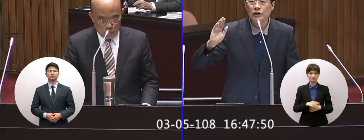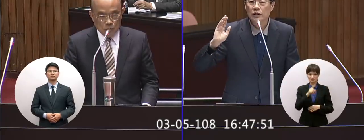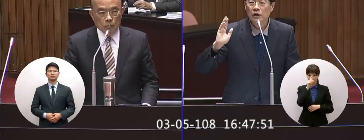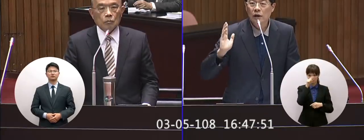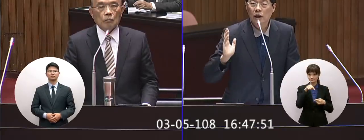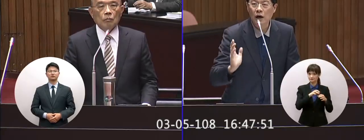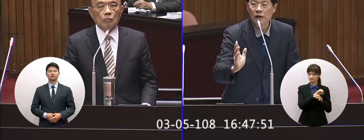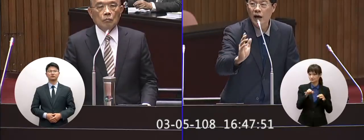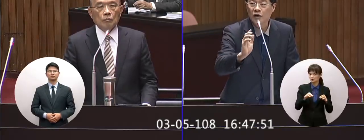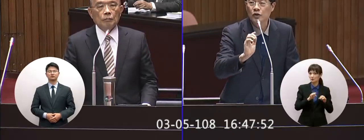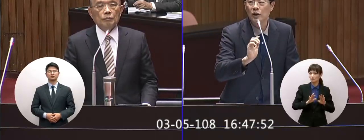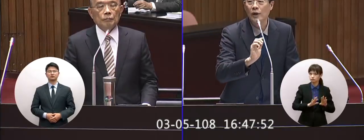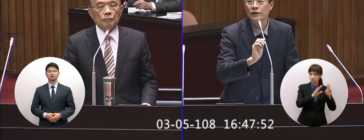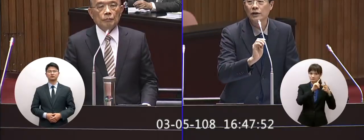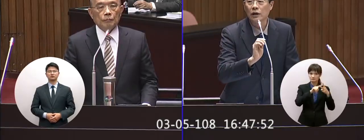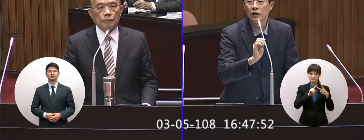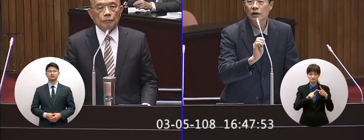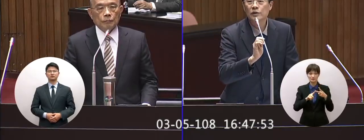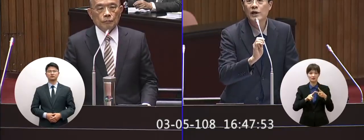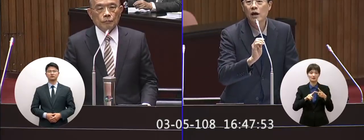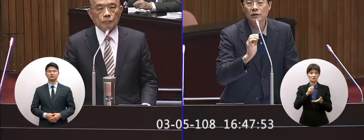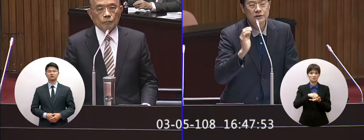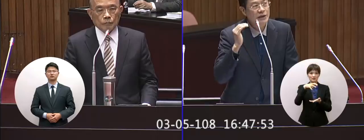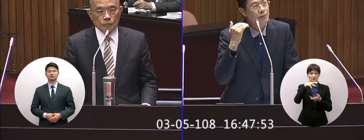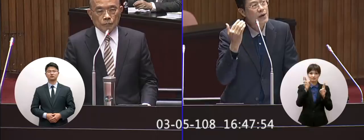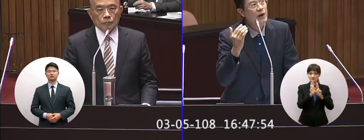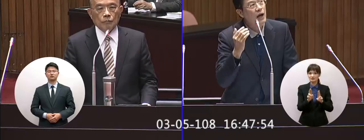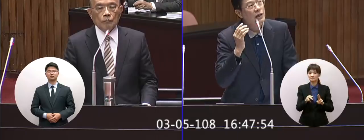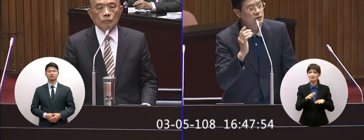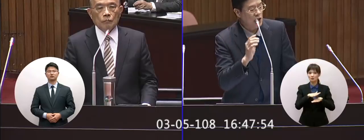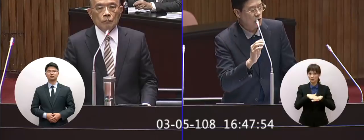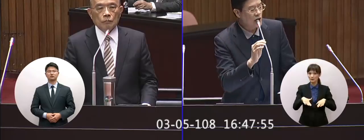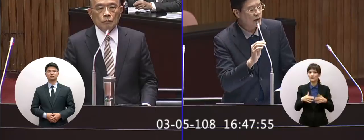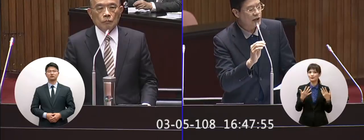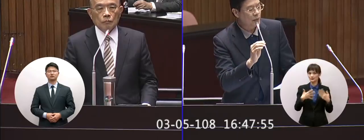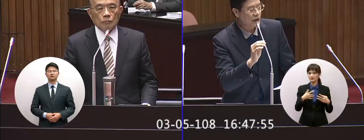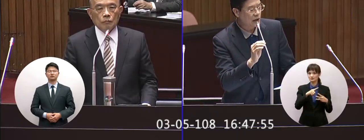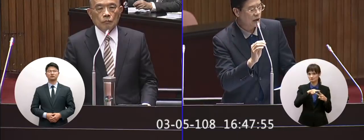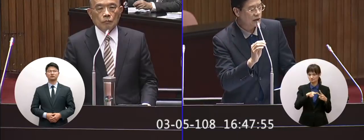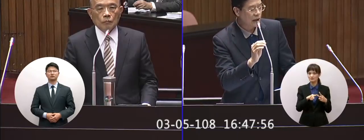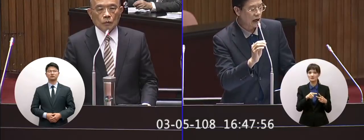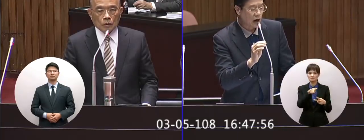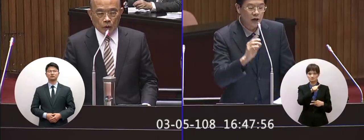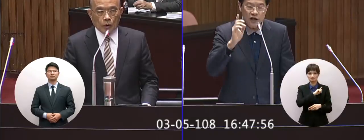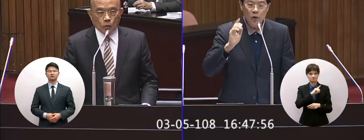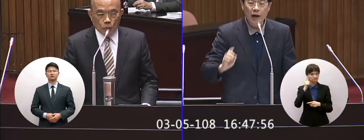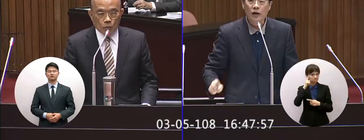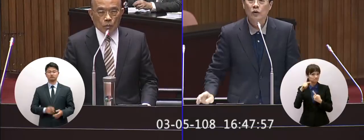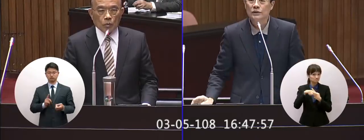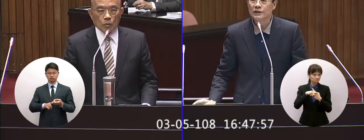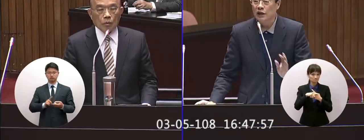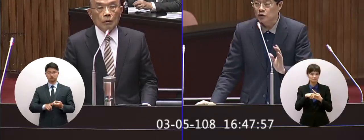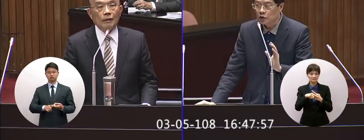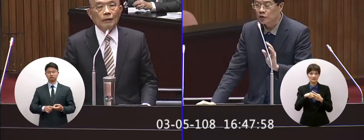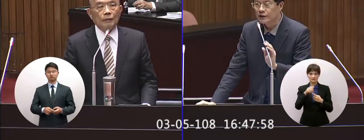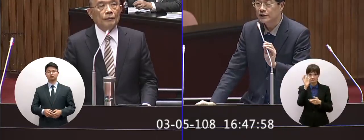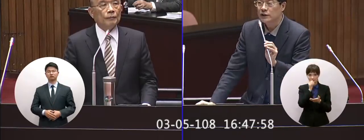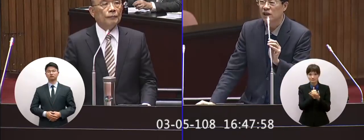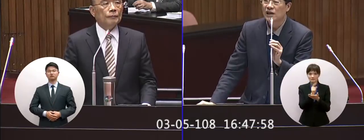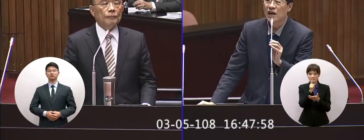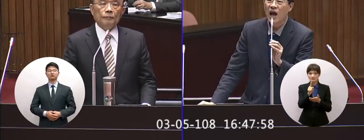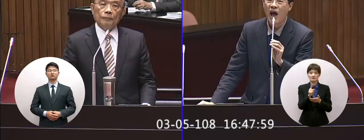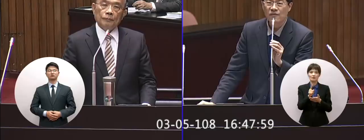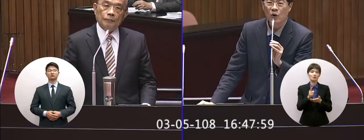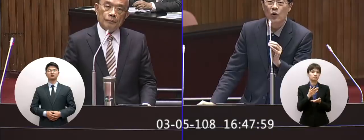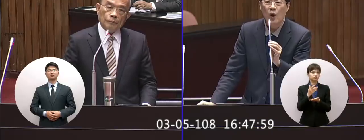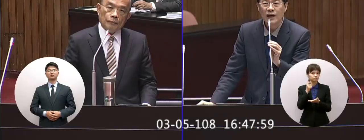长的问题、核能安全的问题哦，你们要想办法找到一个平衡点哈。另外，我在讲说最近